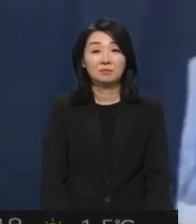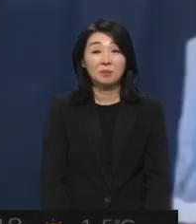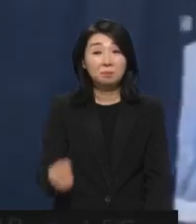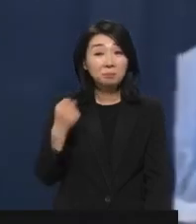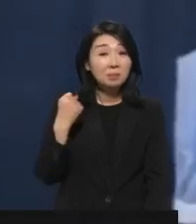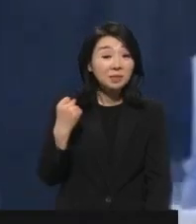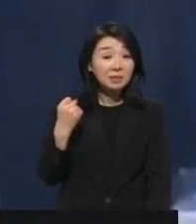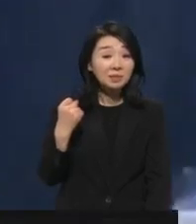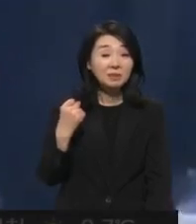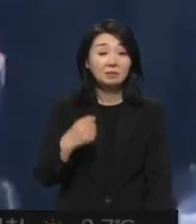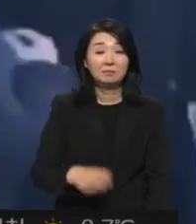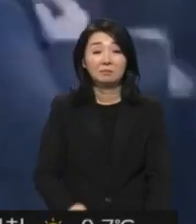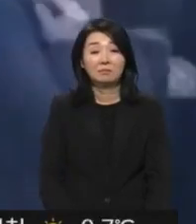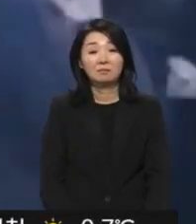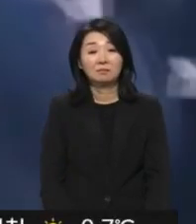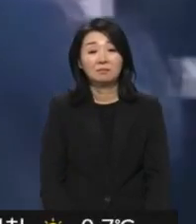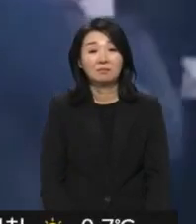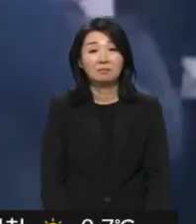파이팅!